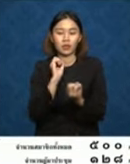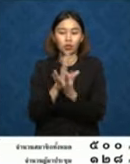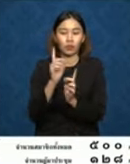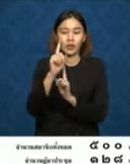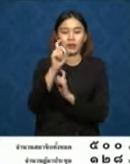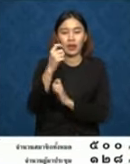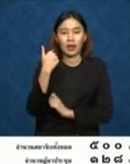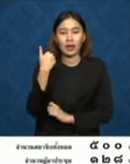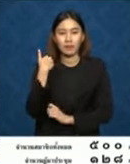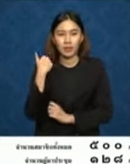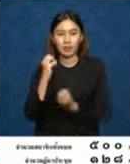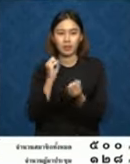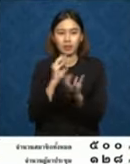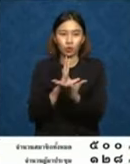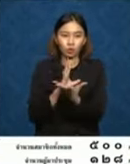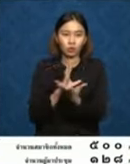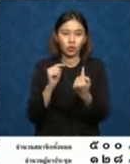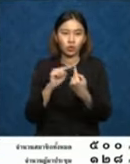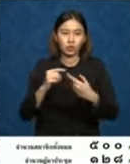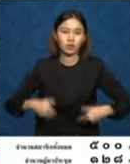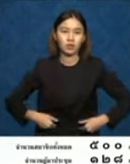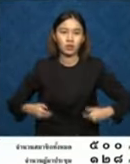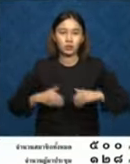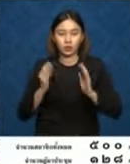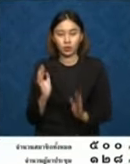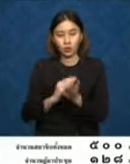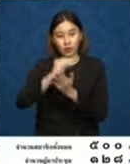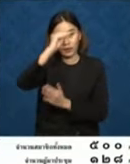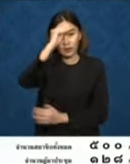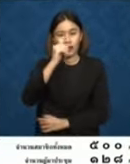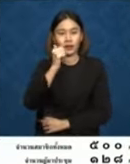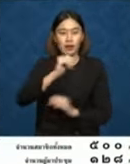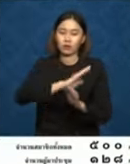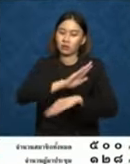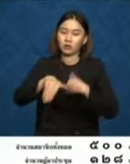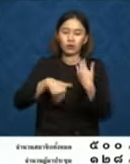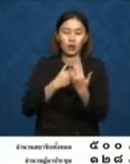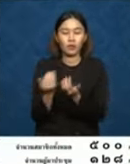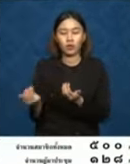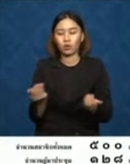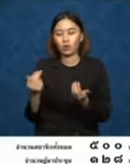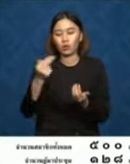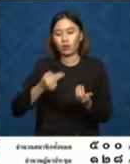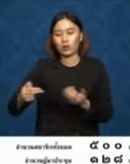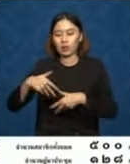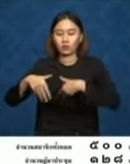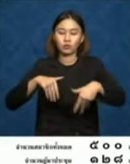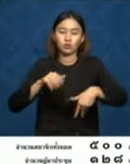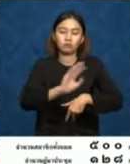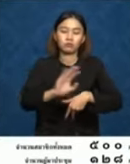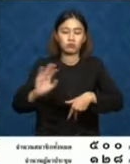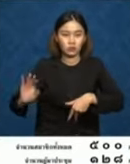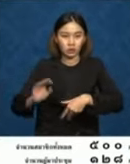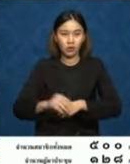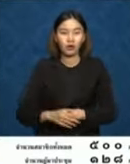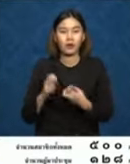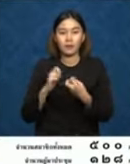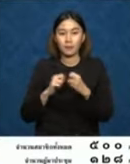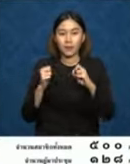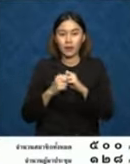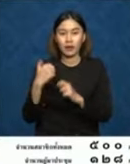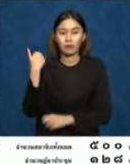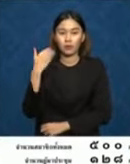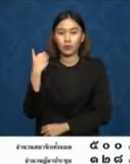ความอันตรายถึงชีวิตของน้องๆ นักเรียนนะคะซึ่งก็ล้วนแต่เป็นลูกหลานในชุมชนของพวกเรานะคะซึ่งปัญหา